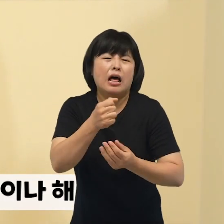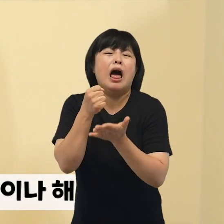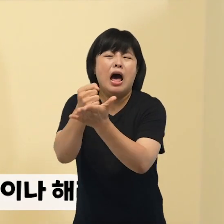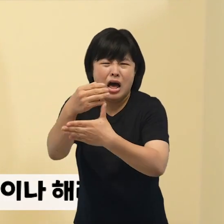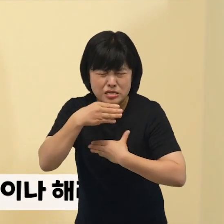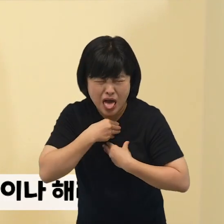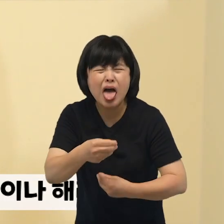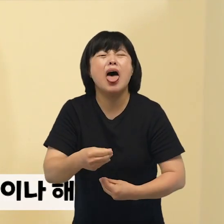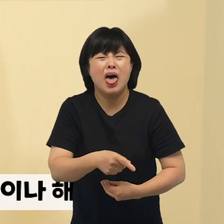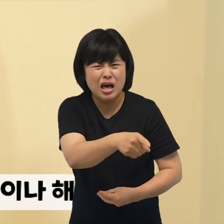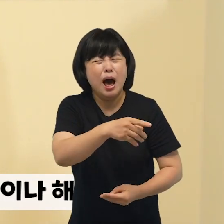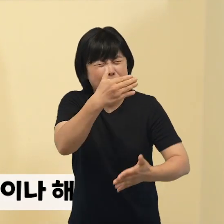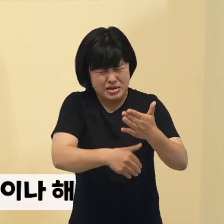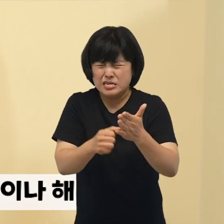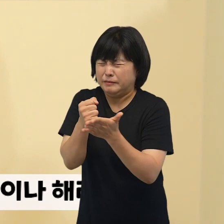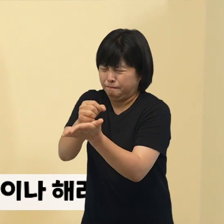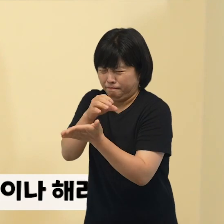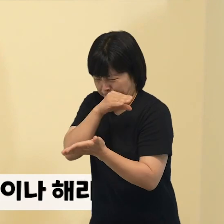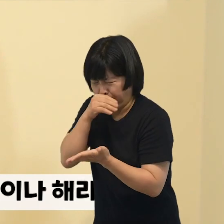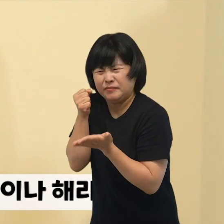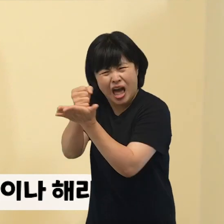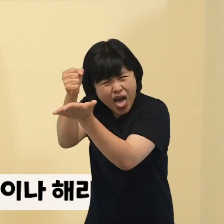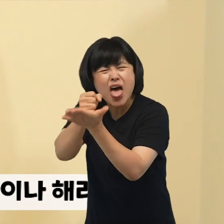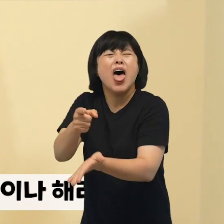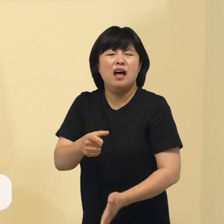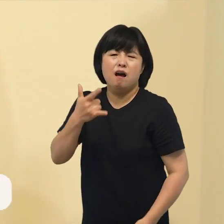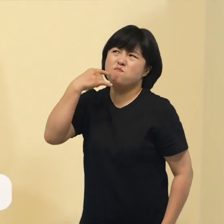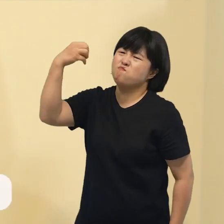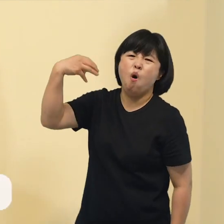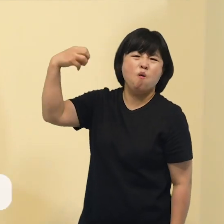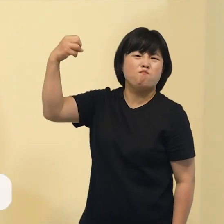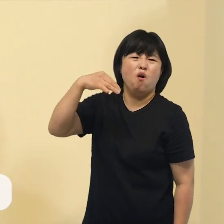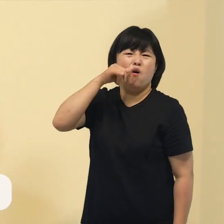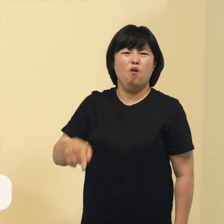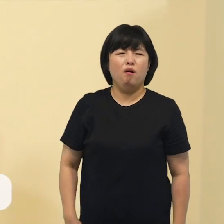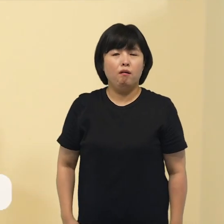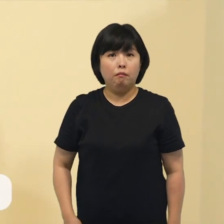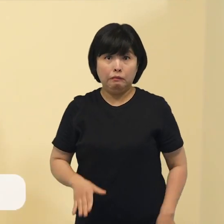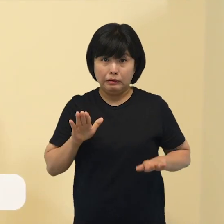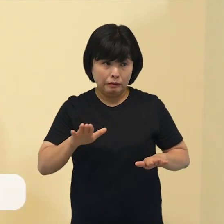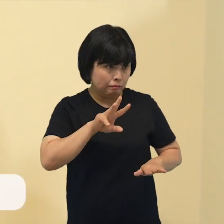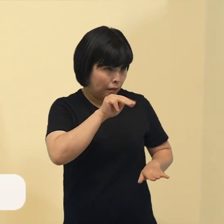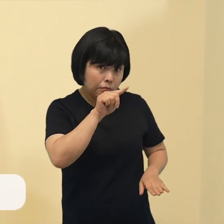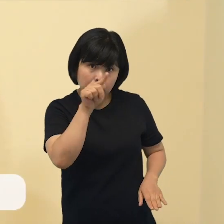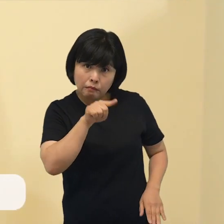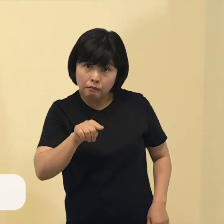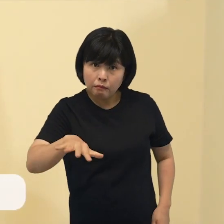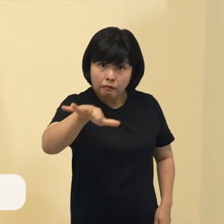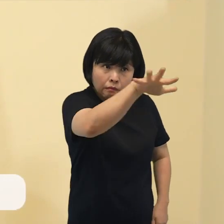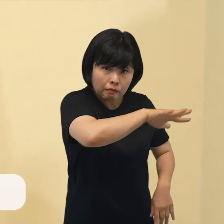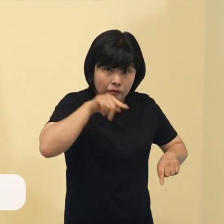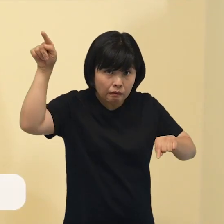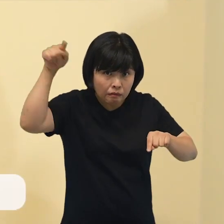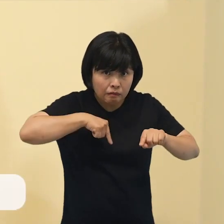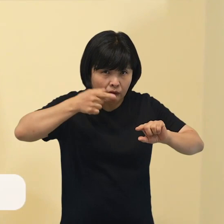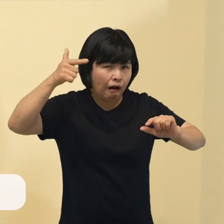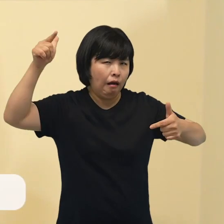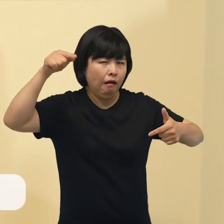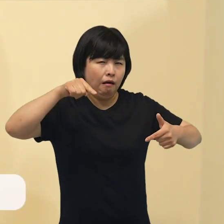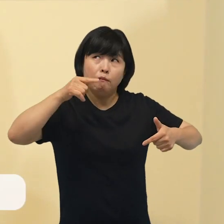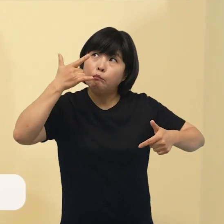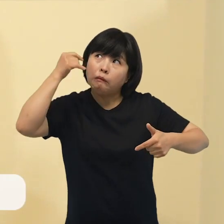좀 안정적인 걸 좀 해라, 다 빼서 그냥 적금이나 해라 이렇게 말을 하시더라고요. 이런 것처럼 또